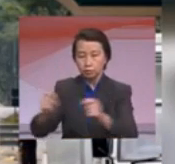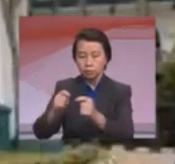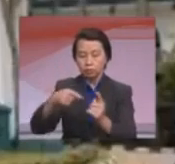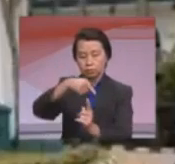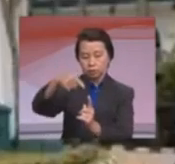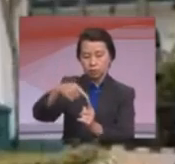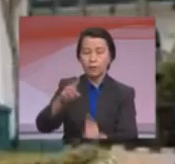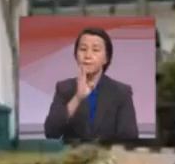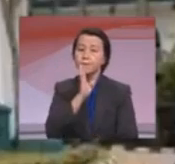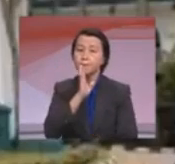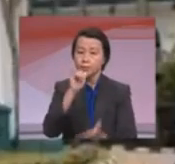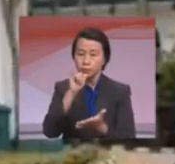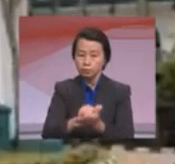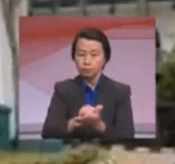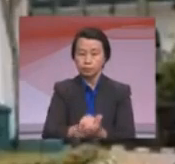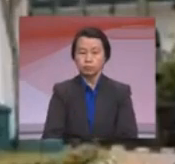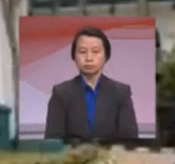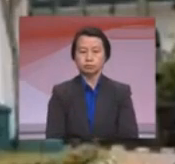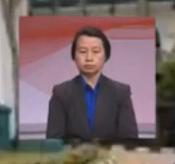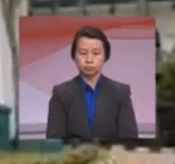yang dinyatakan.